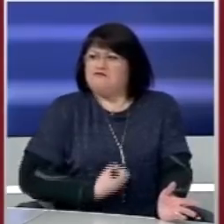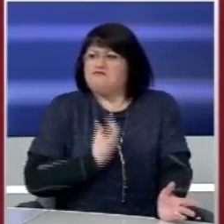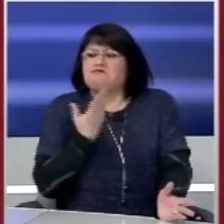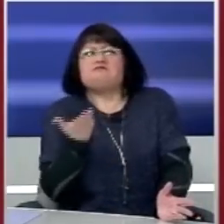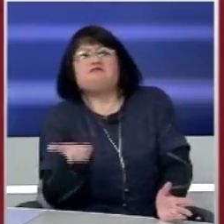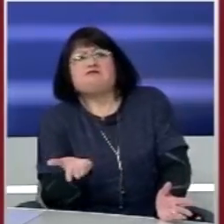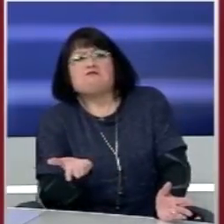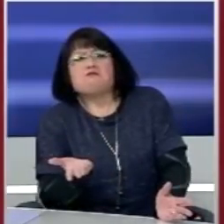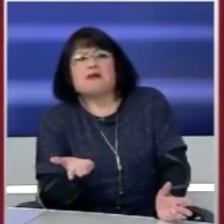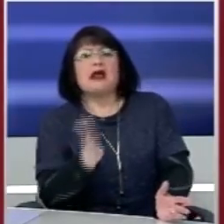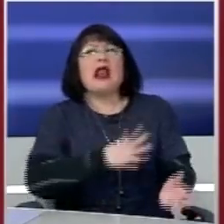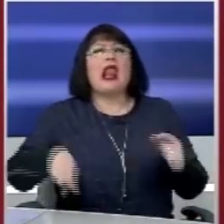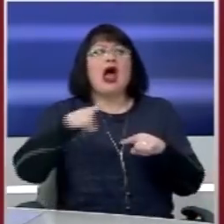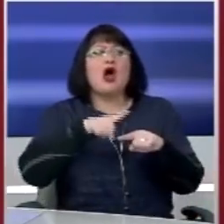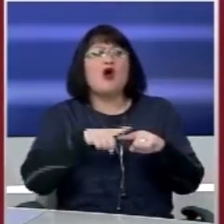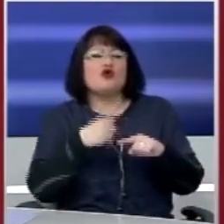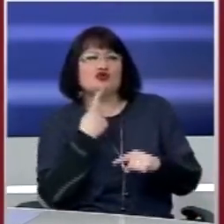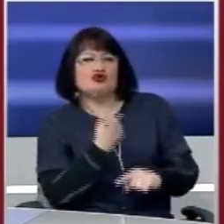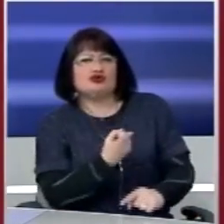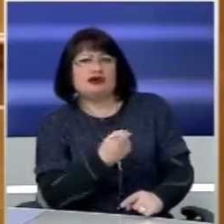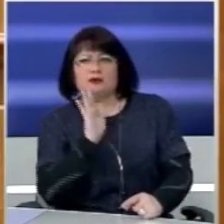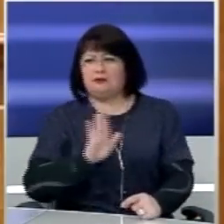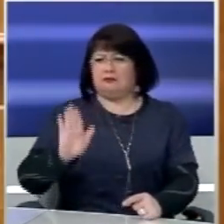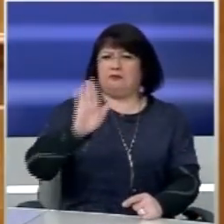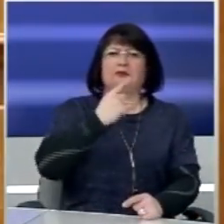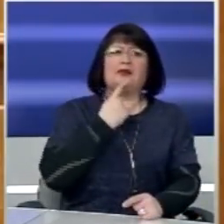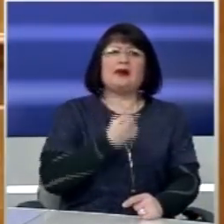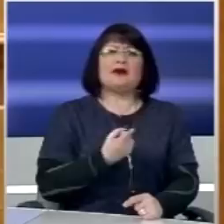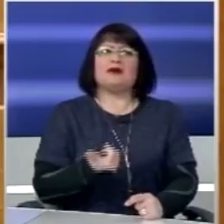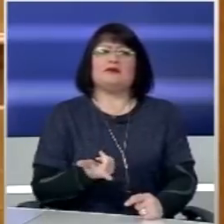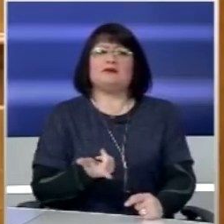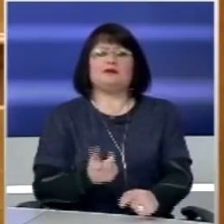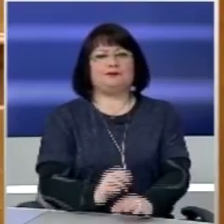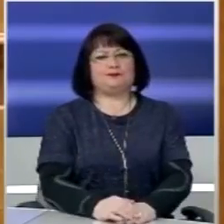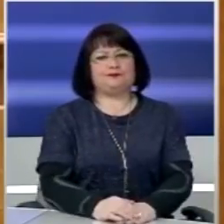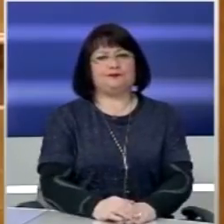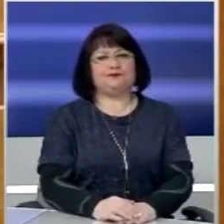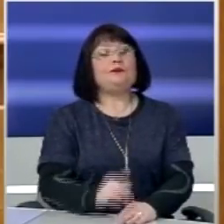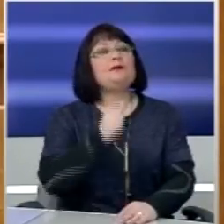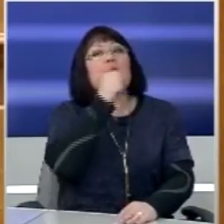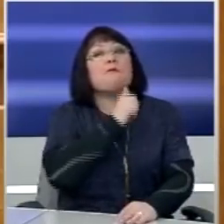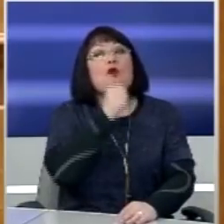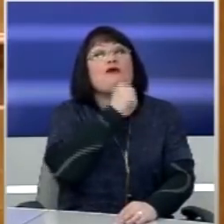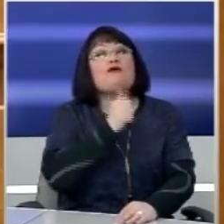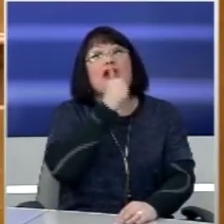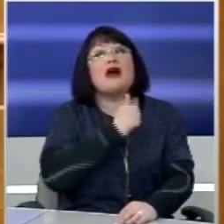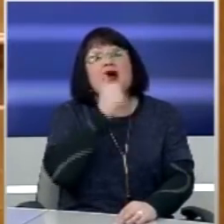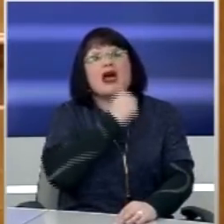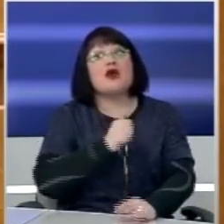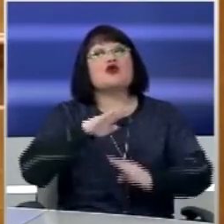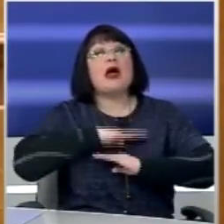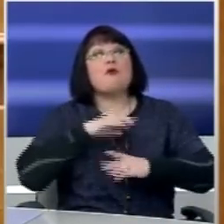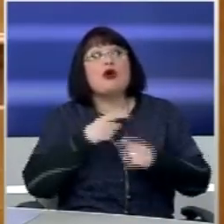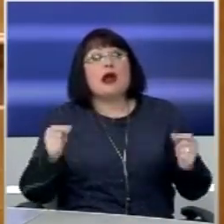και τη λογική του λαού μας, των γειτονικών λαών, που έχουν πολλά υποφέρει από τις Ηνωμένες Πολιτείες και το